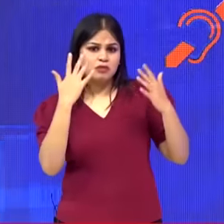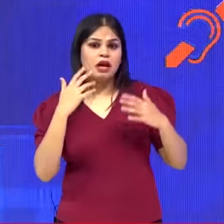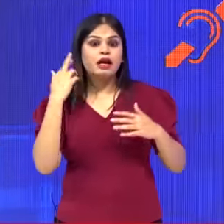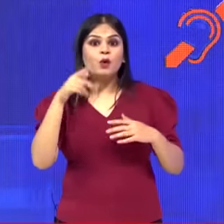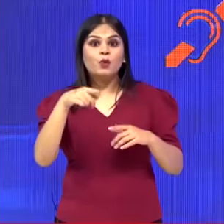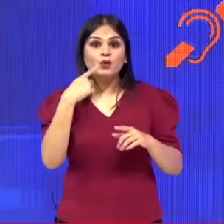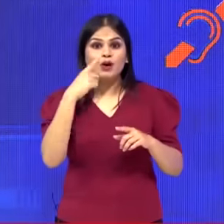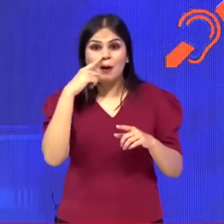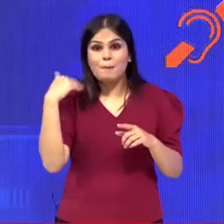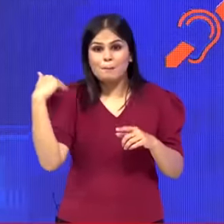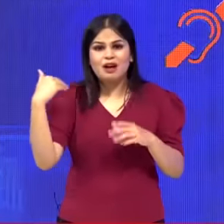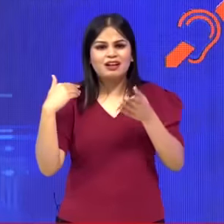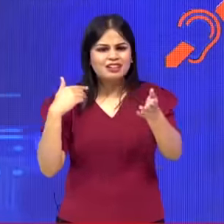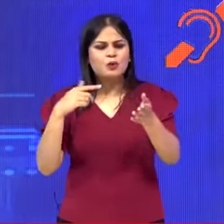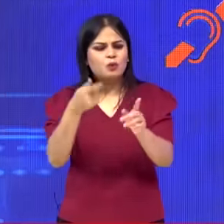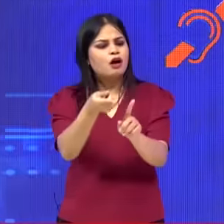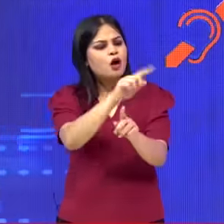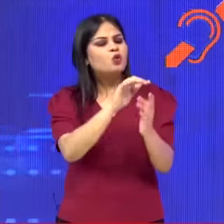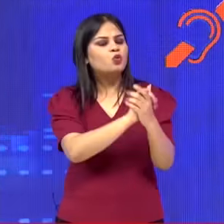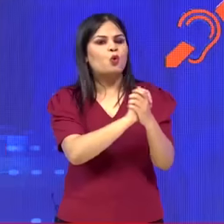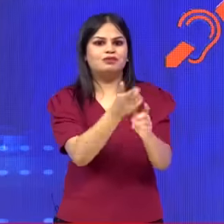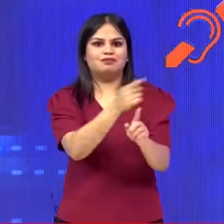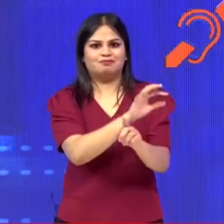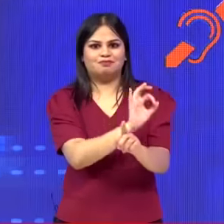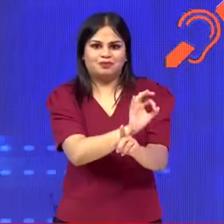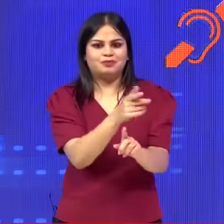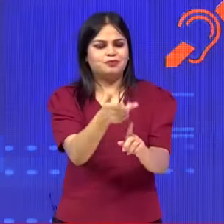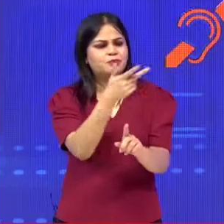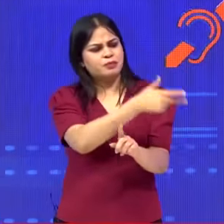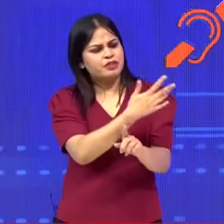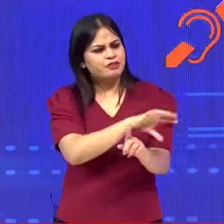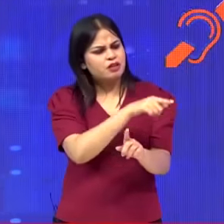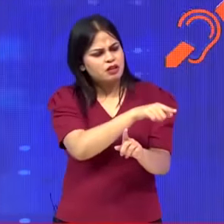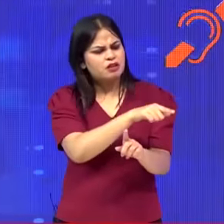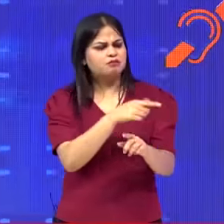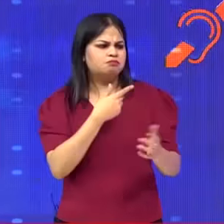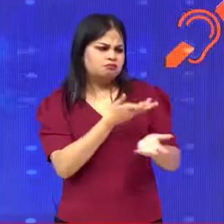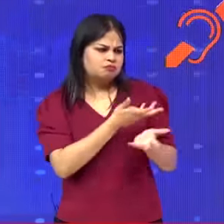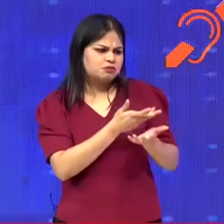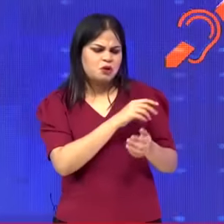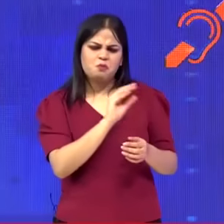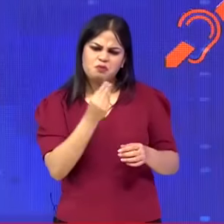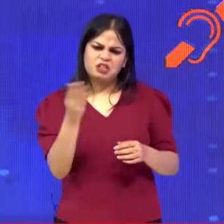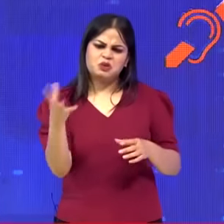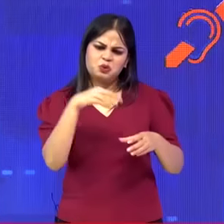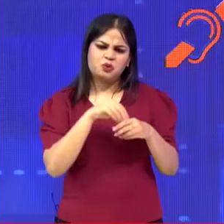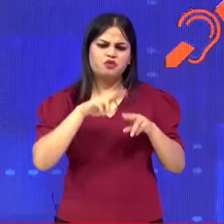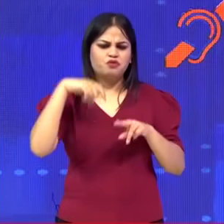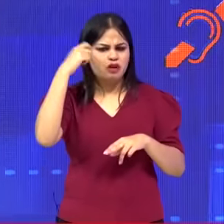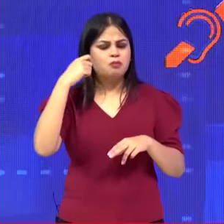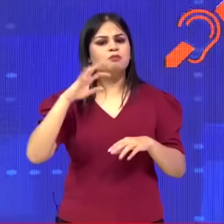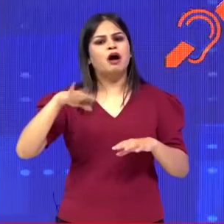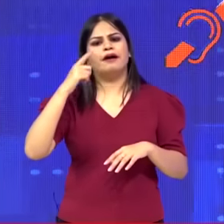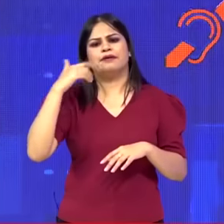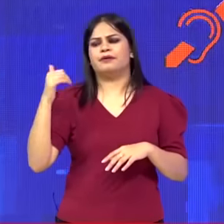बहन अलवीरा और उनकी काफ़ी अच्छी दोस्त थी, तो उन्होंने जिक्र किया अलवीरा से, तो अलवीरा ने बोला कि यू मस्ट डू द फिल्म। तो मुझे सुनाने को